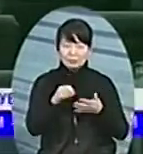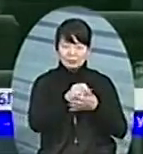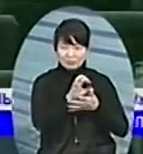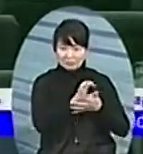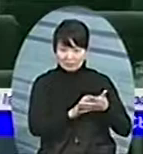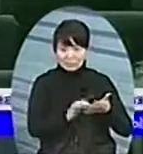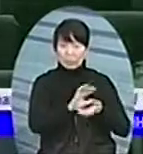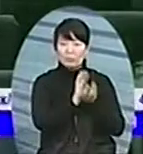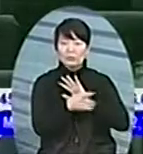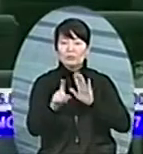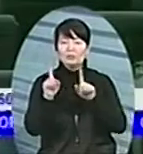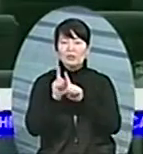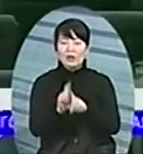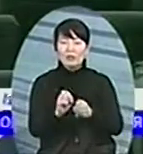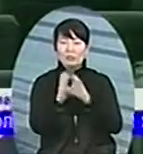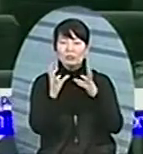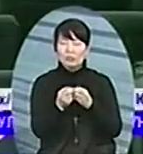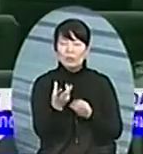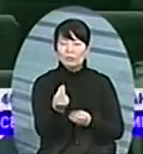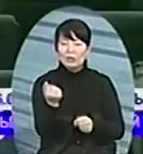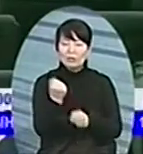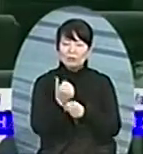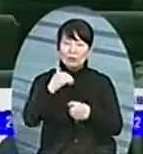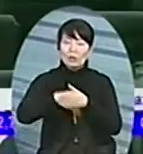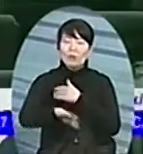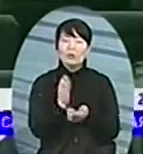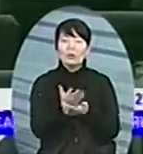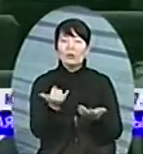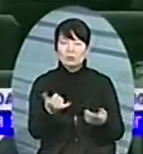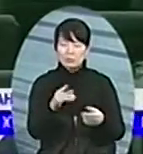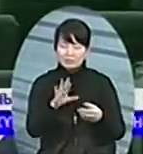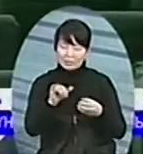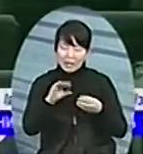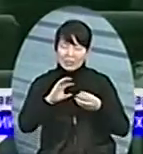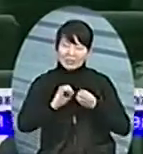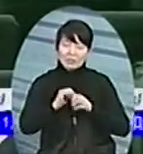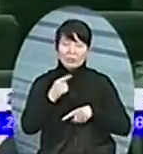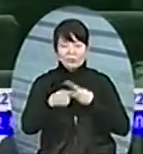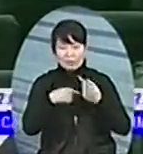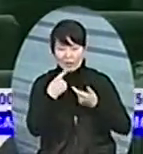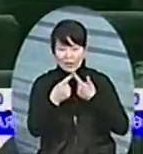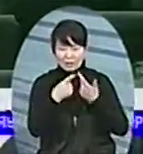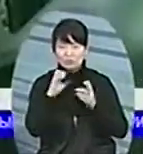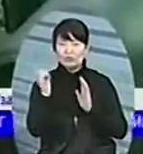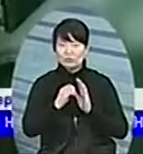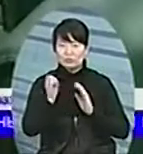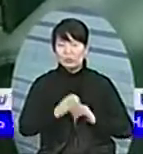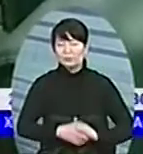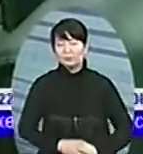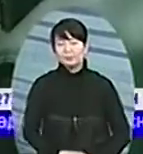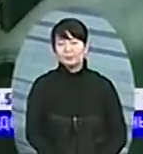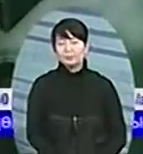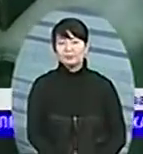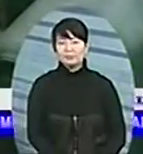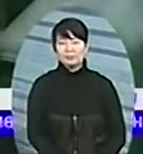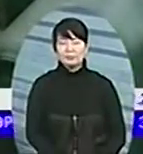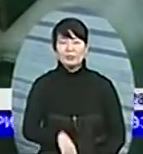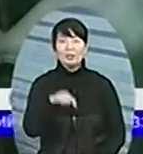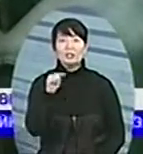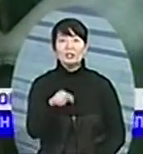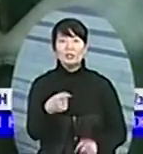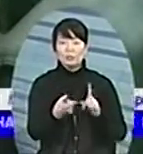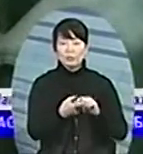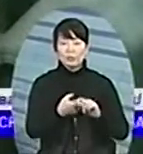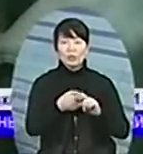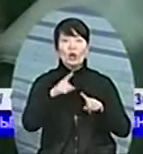боловч өнөөдөр энэ хэрэгжихгүй байна. Тэнийг яагаад хэрэгжихгүй байна? Яаж хэрэгжүүлдэг болох вэ гэдэг дээр л нэр ярилцах хэвээр. Тэгвэл орон